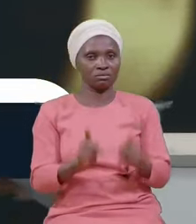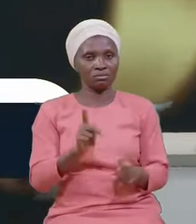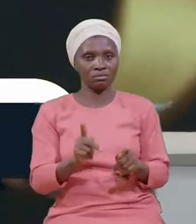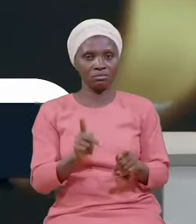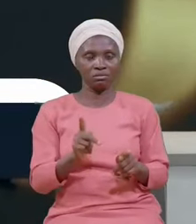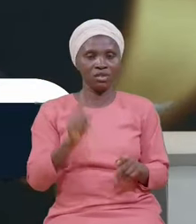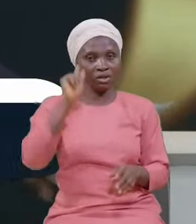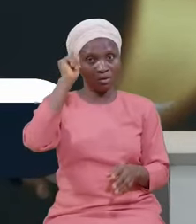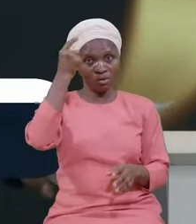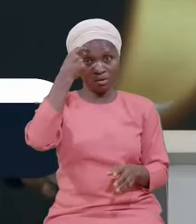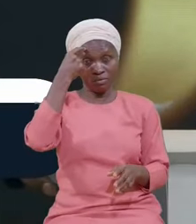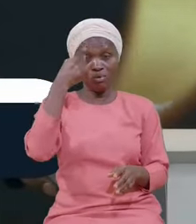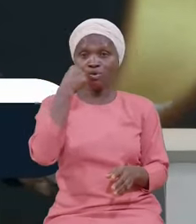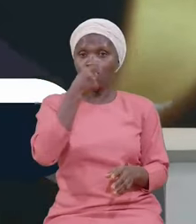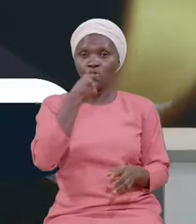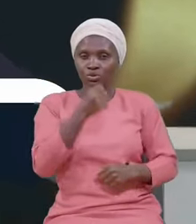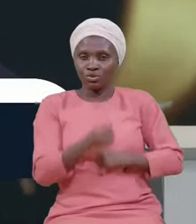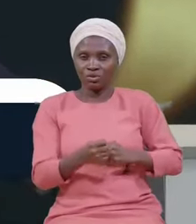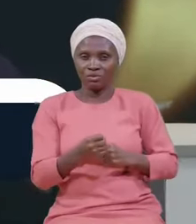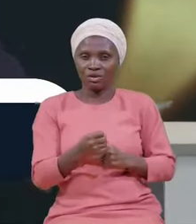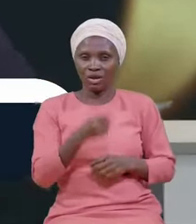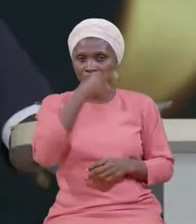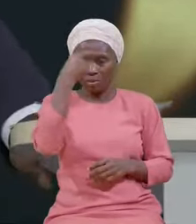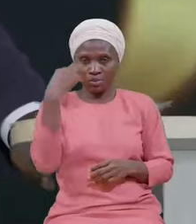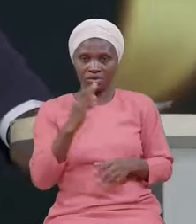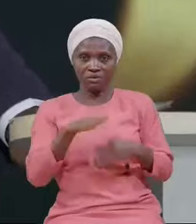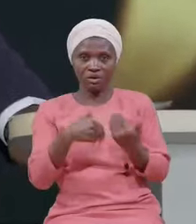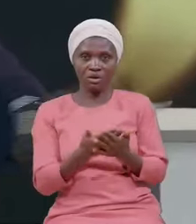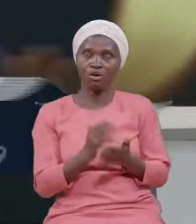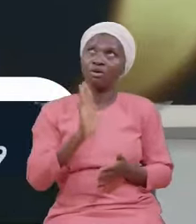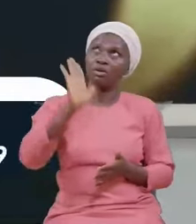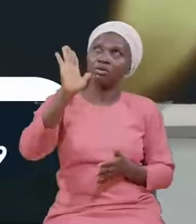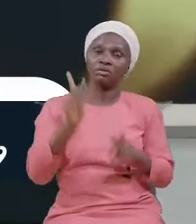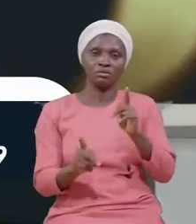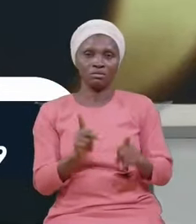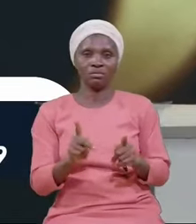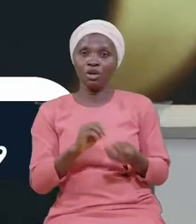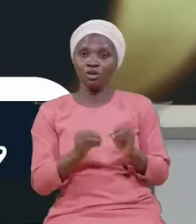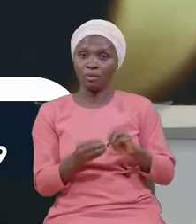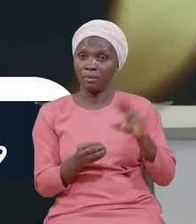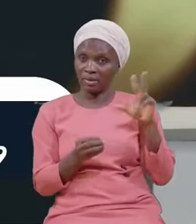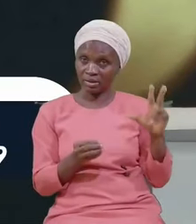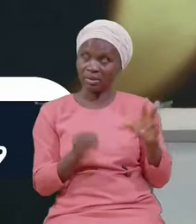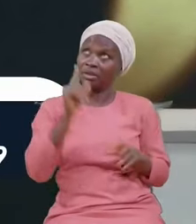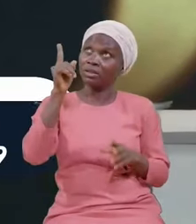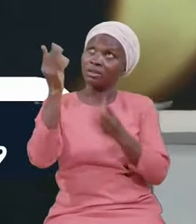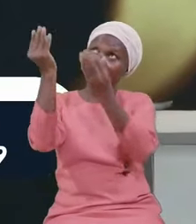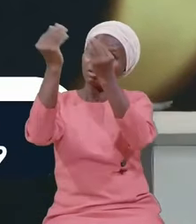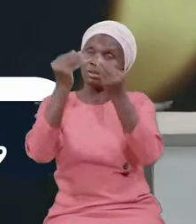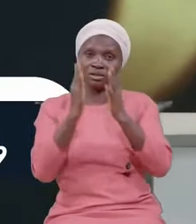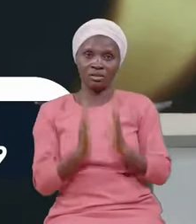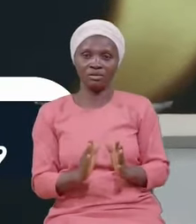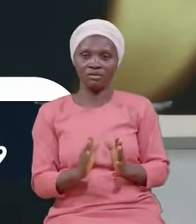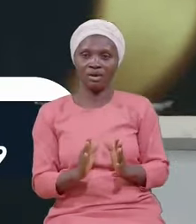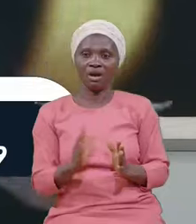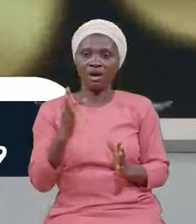tous ses sujets. Et troisième élément, le donateur de l'esprit pour la force. Nous